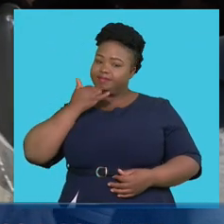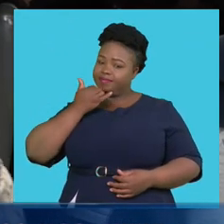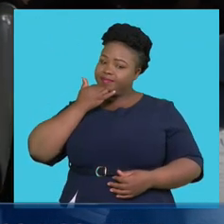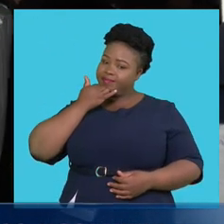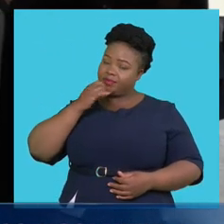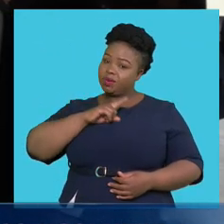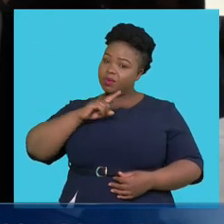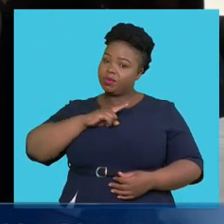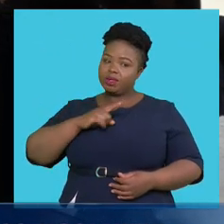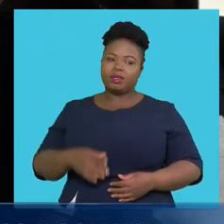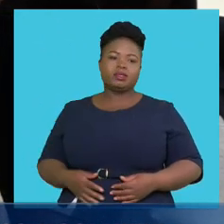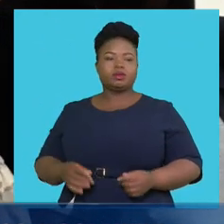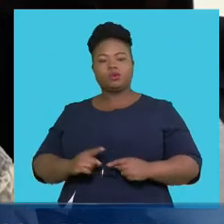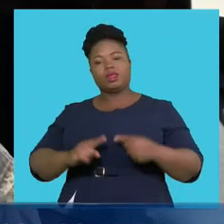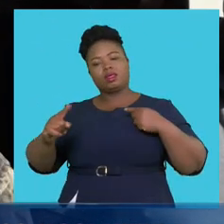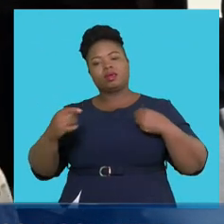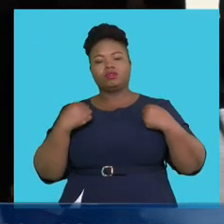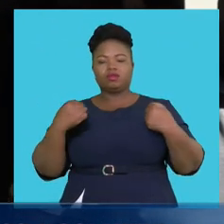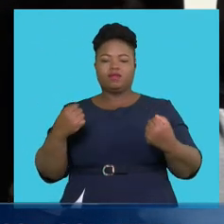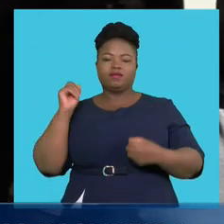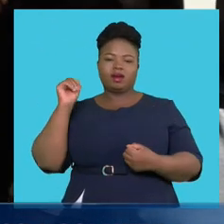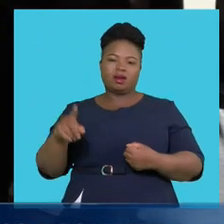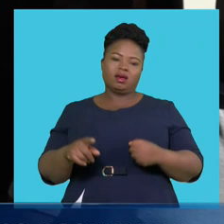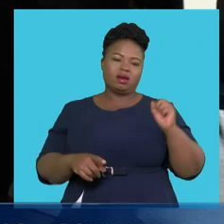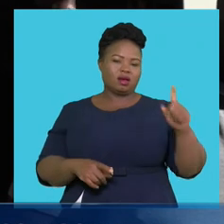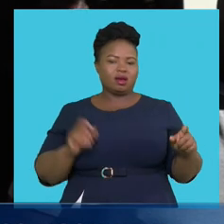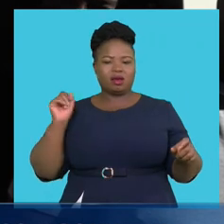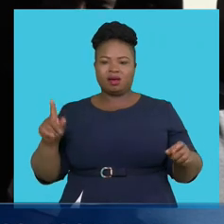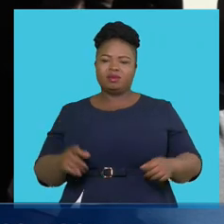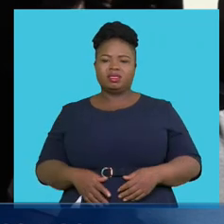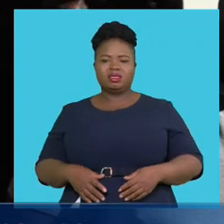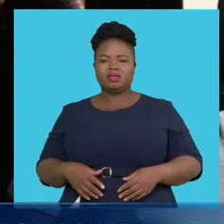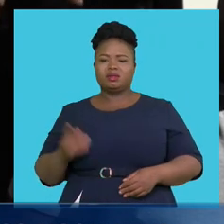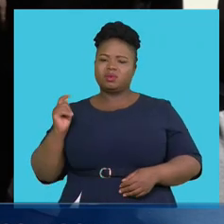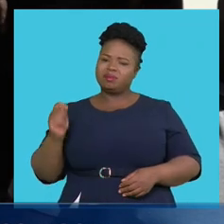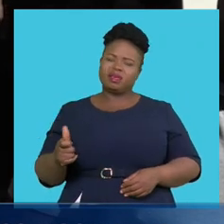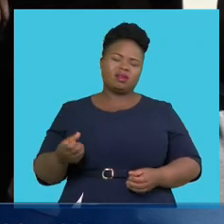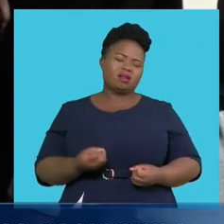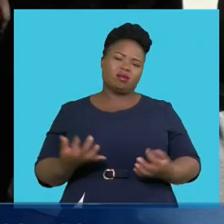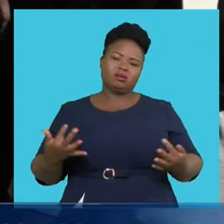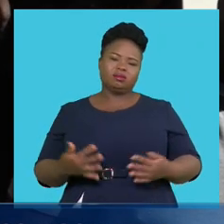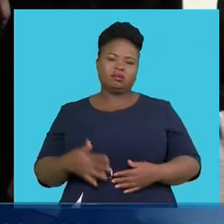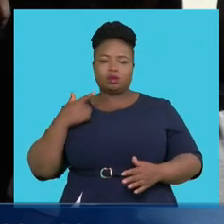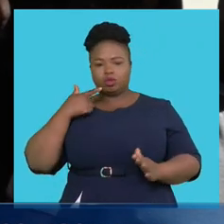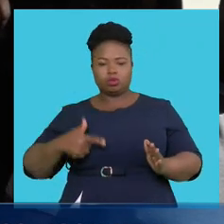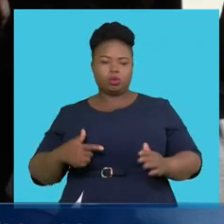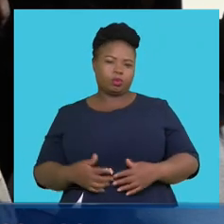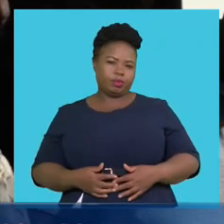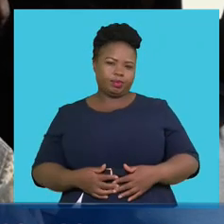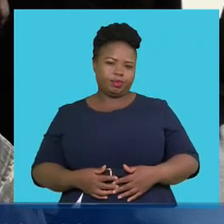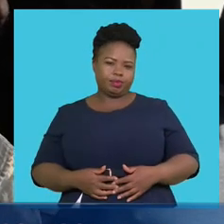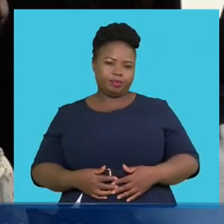kakhulu ngoba sihamba ama-distance amade kanjena nje. Gcine sesikhokhe kakhulu kwezopetroli